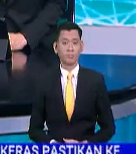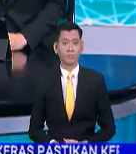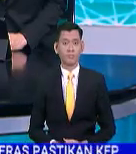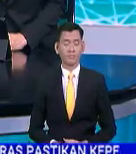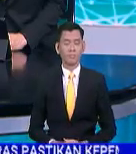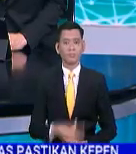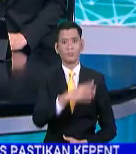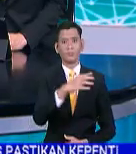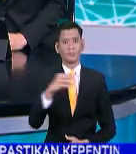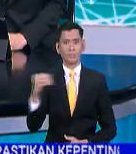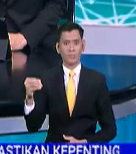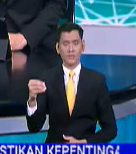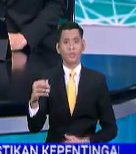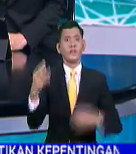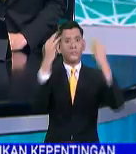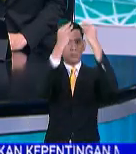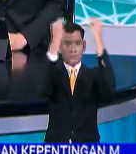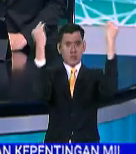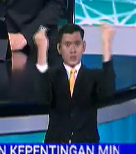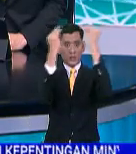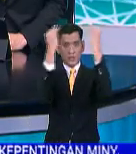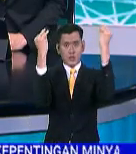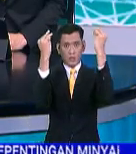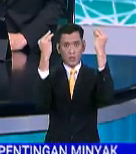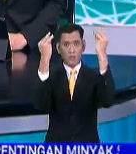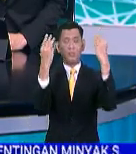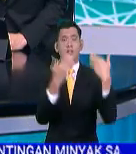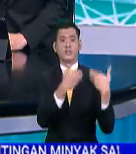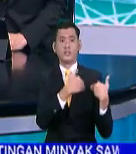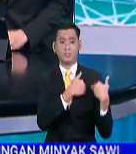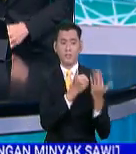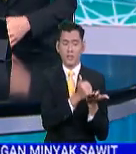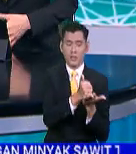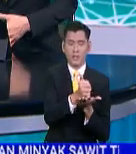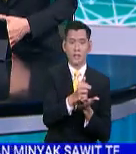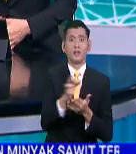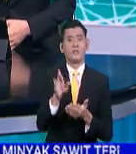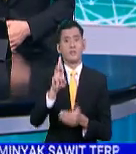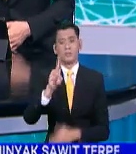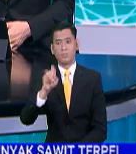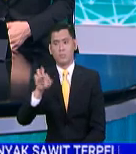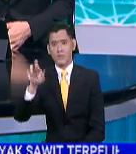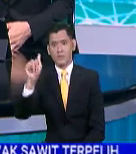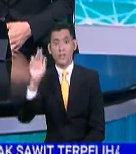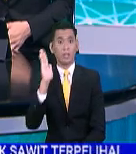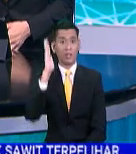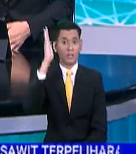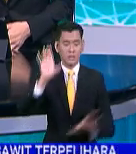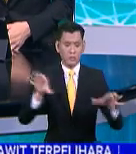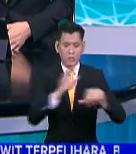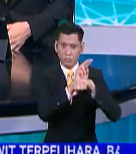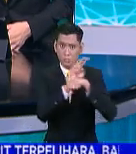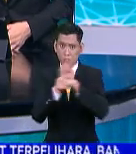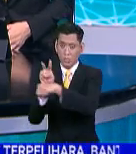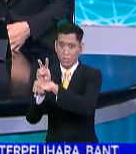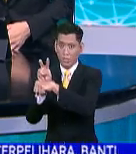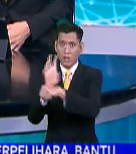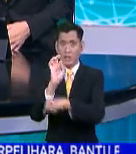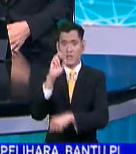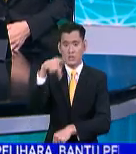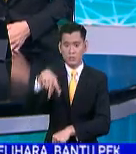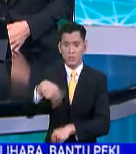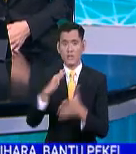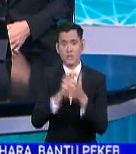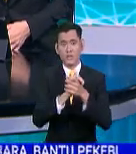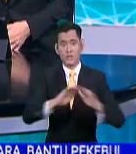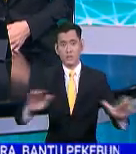Ya, dalam pada itu, Majlis Amanah Rakyat MARA akan melaksanakan pemantauan berterusan terhadap penguatkuasaan SOP keselamatan dan